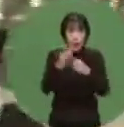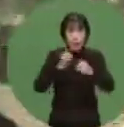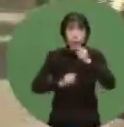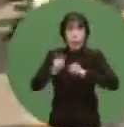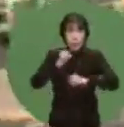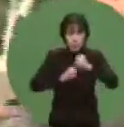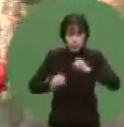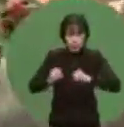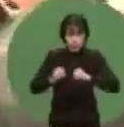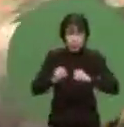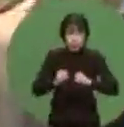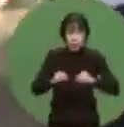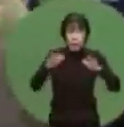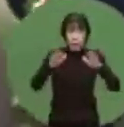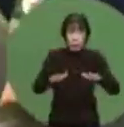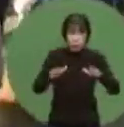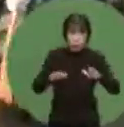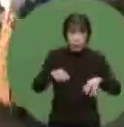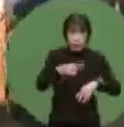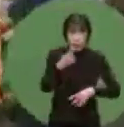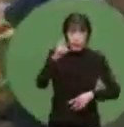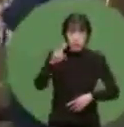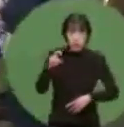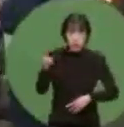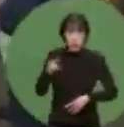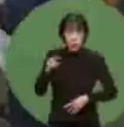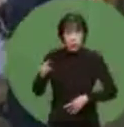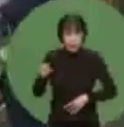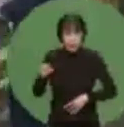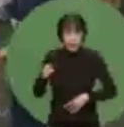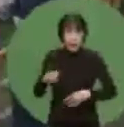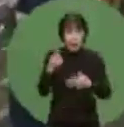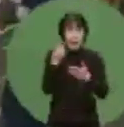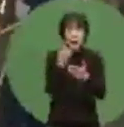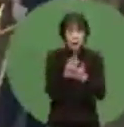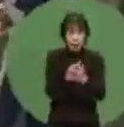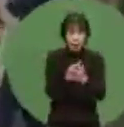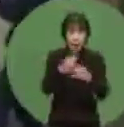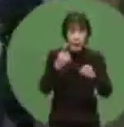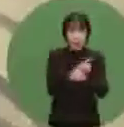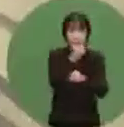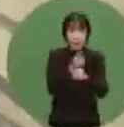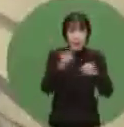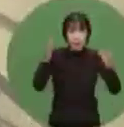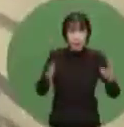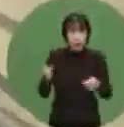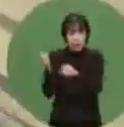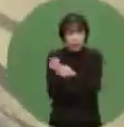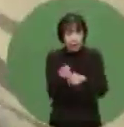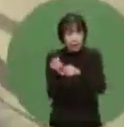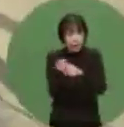今回はおよそ110名が1時間にわたり清掃活動を行いました。